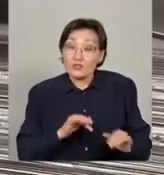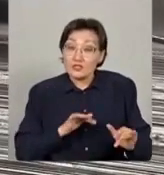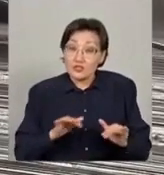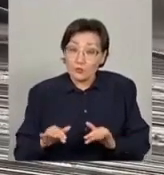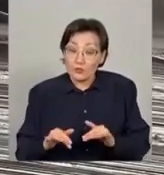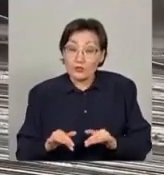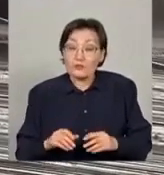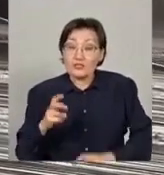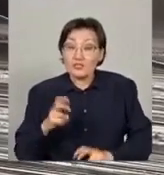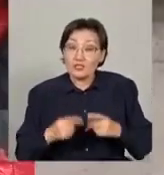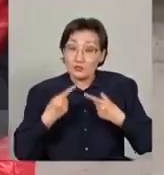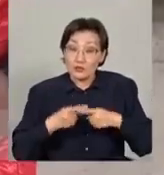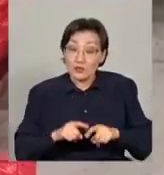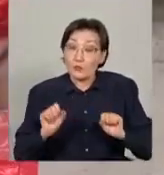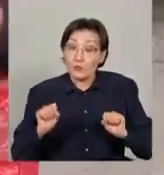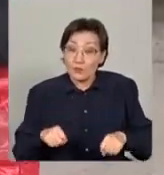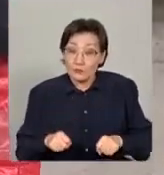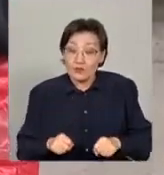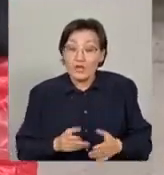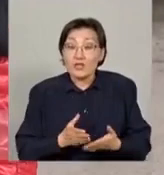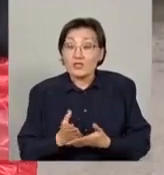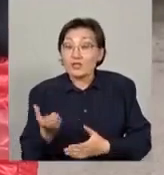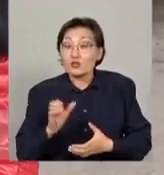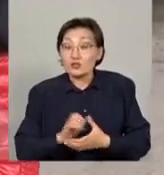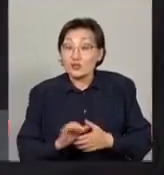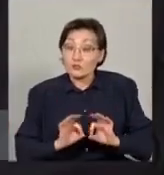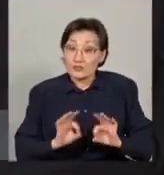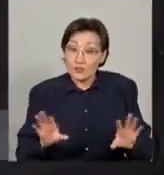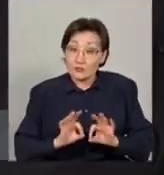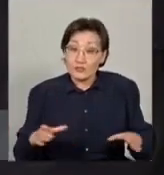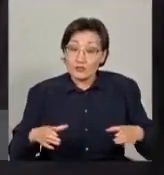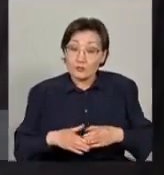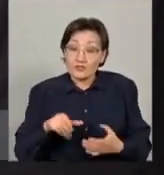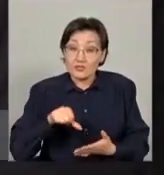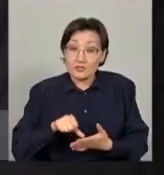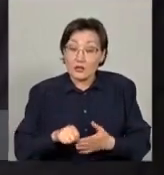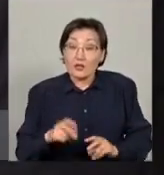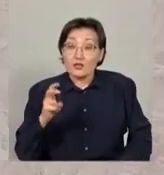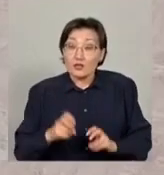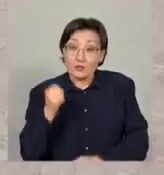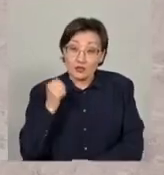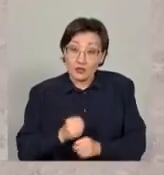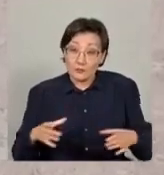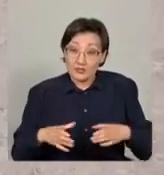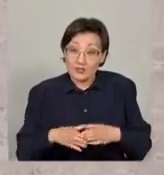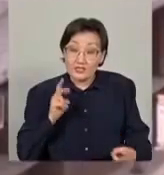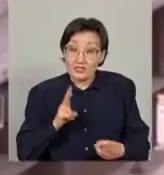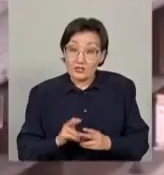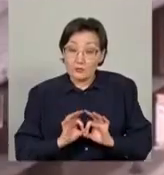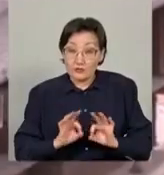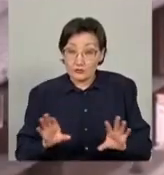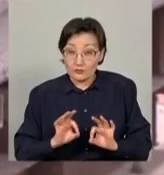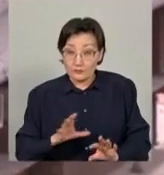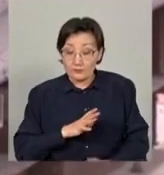және зауыттың техникалық мүмкіндіктерімен тікелей танысып, үгіт-насихат штабының мүшелері кәсіпорын қызметкерлерімен сөйлесті.